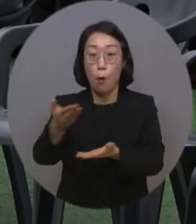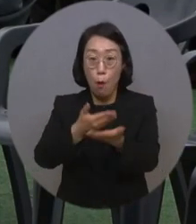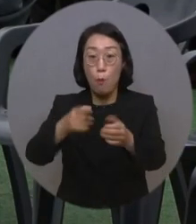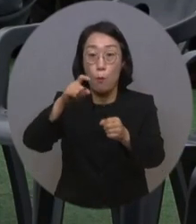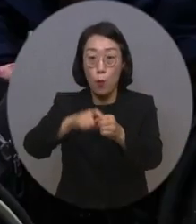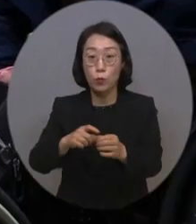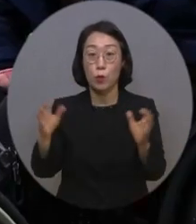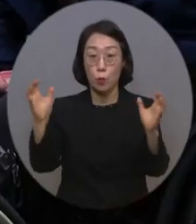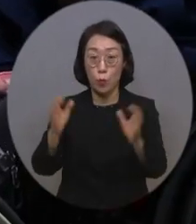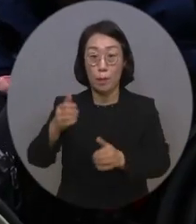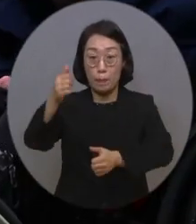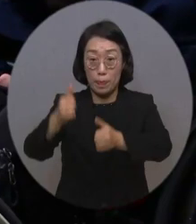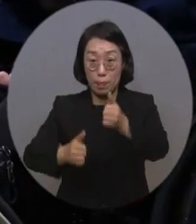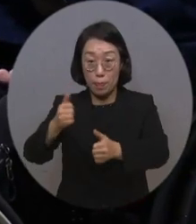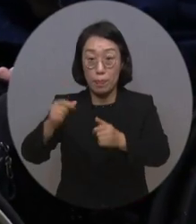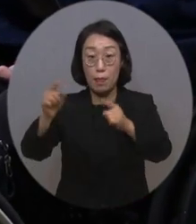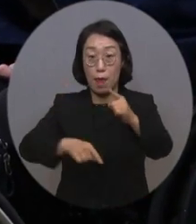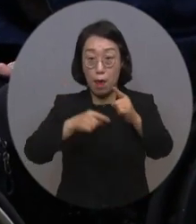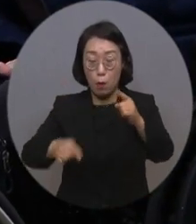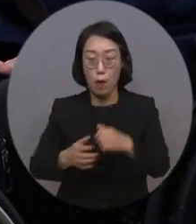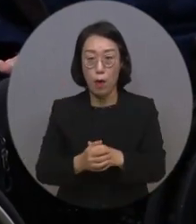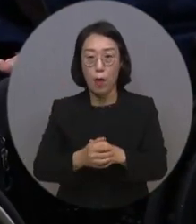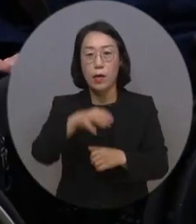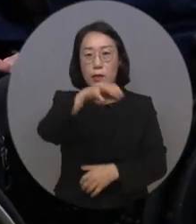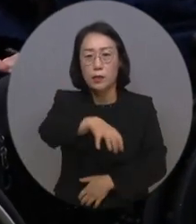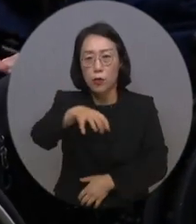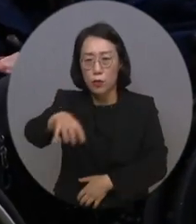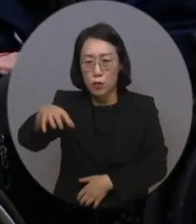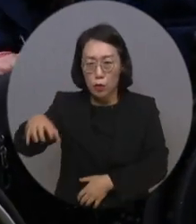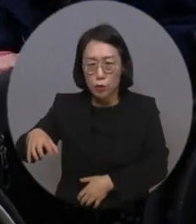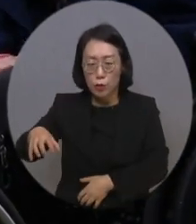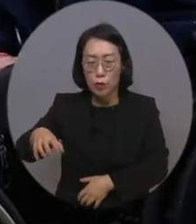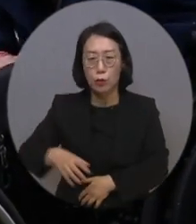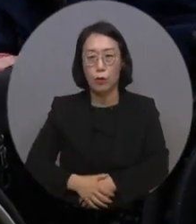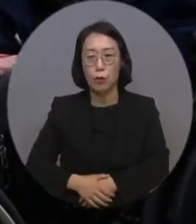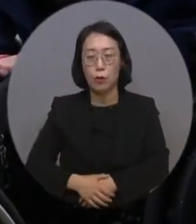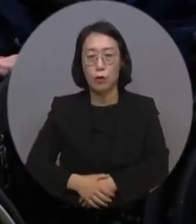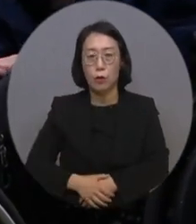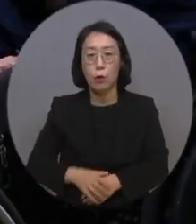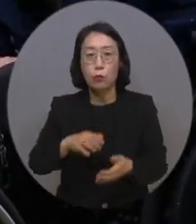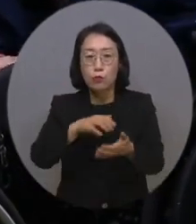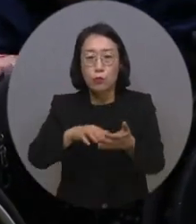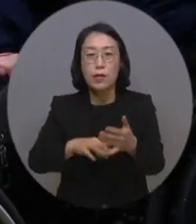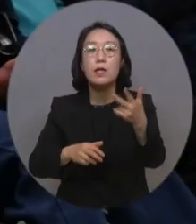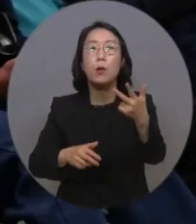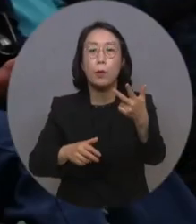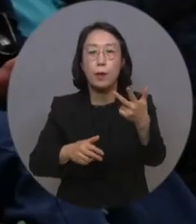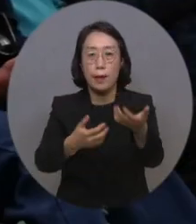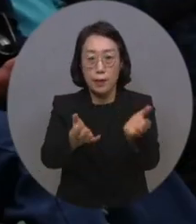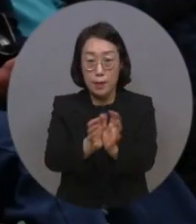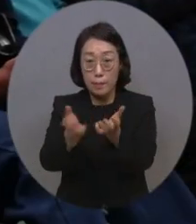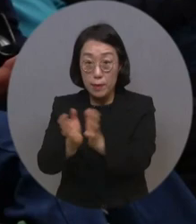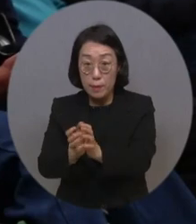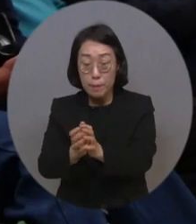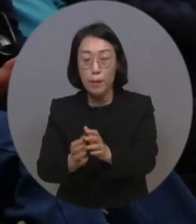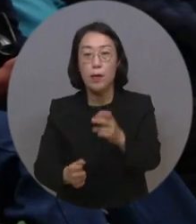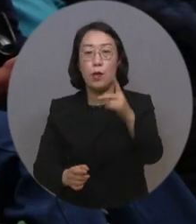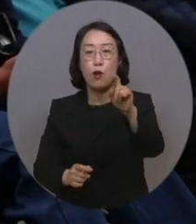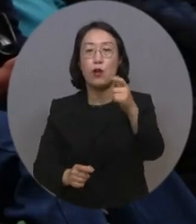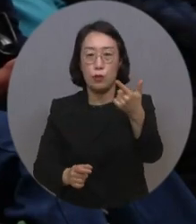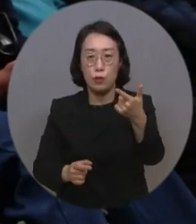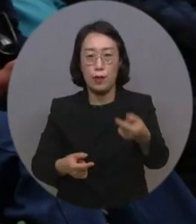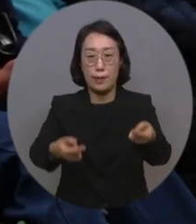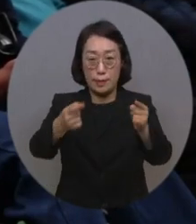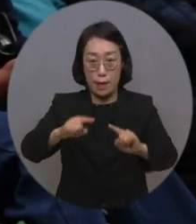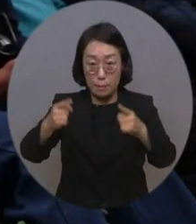대회에는 순천시 광양시 목포시 나주시 등 전남 7개 시군에서 총 16팀이